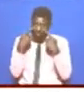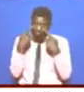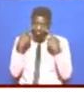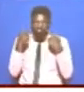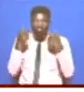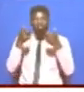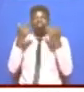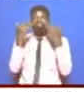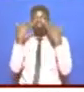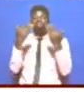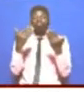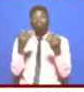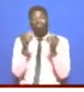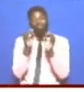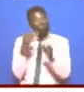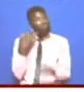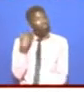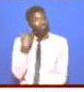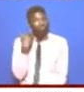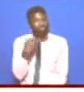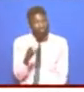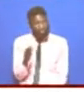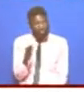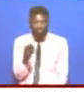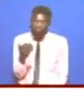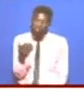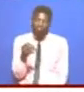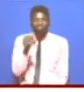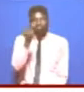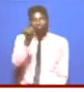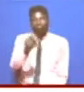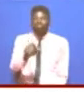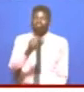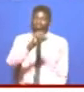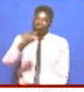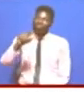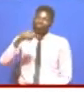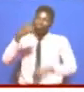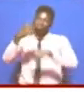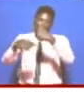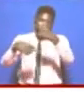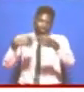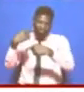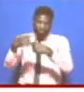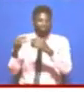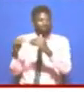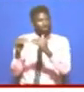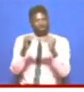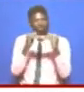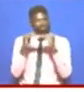Wale ambao hawataki, ni yao, shauri waendelee. Hiyo ni demokrasia.